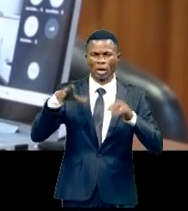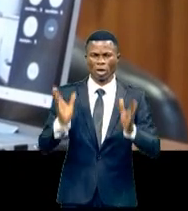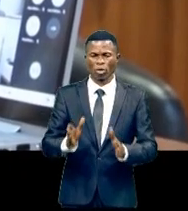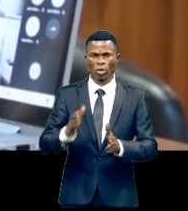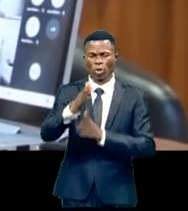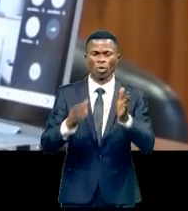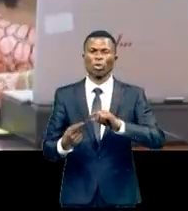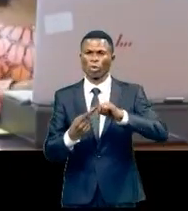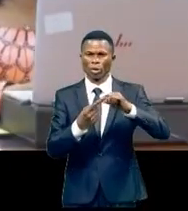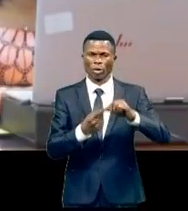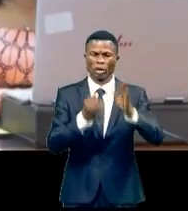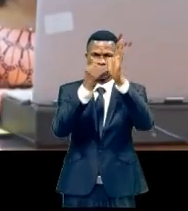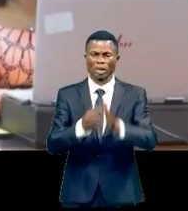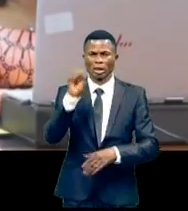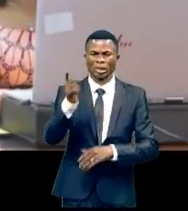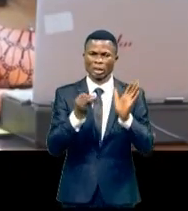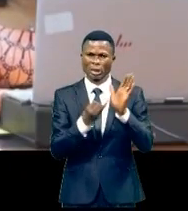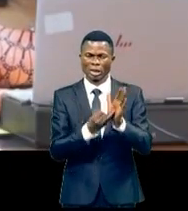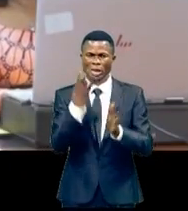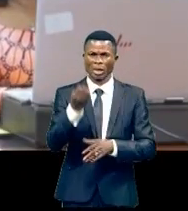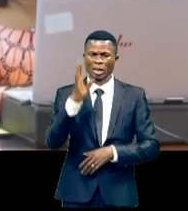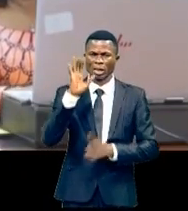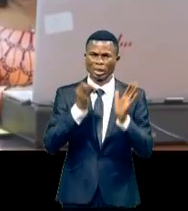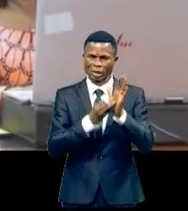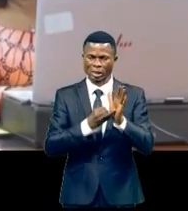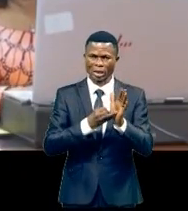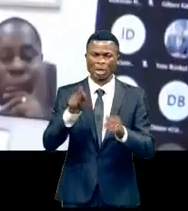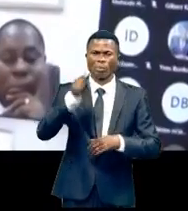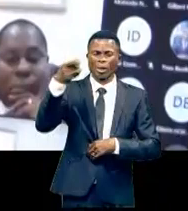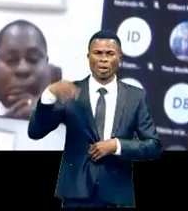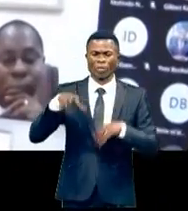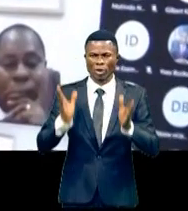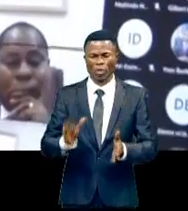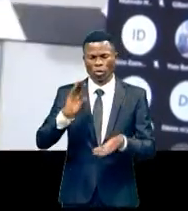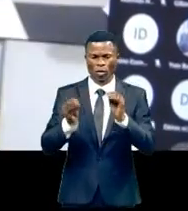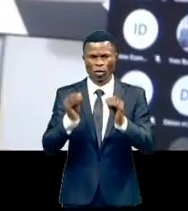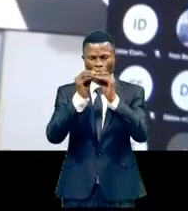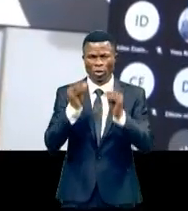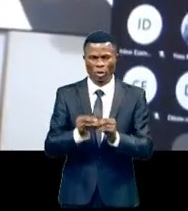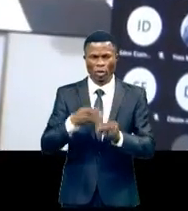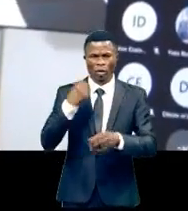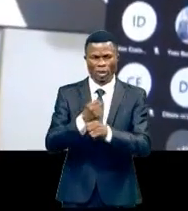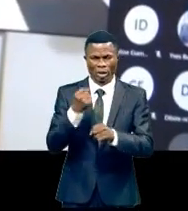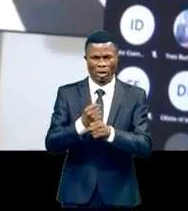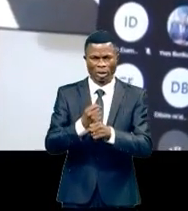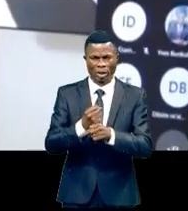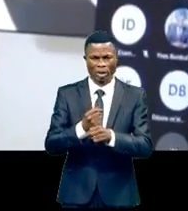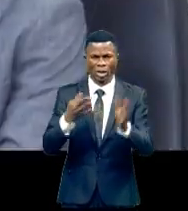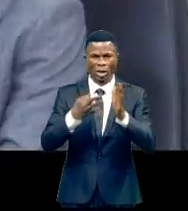spéciaux, 637,47 milliards de francs congolais, soit un taux de réalisation de